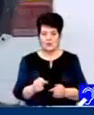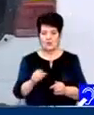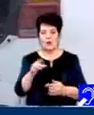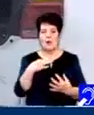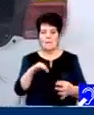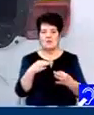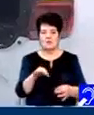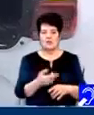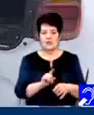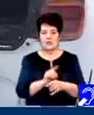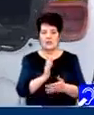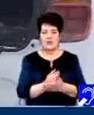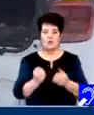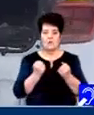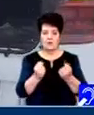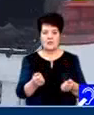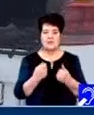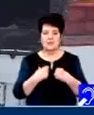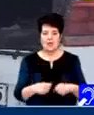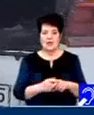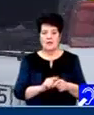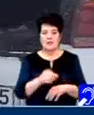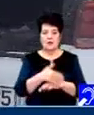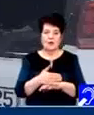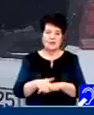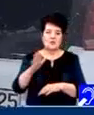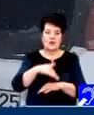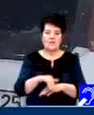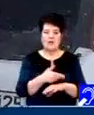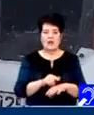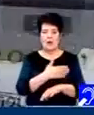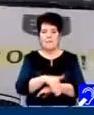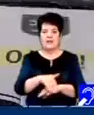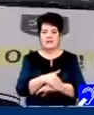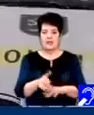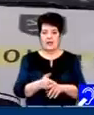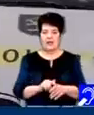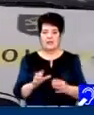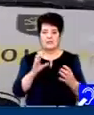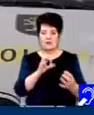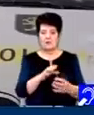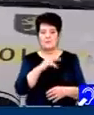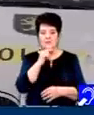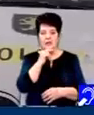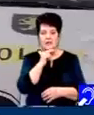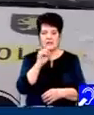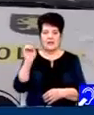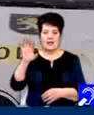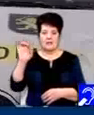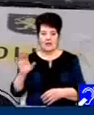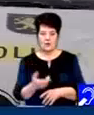să se deplaseze cu viteză redusă atât în localități cât și în afara lor, să păstreze distanța între automobile și să fie atenți la